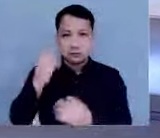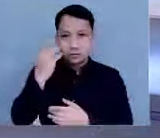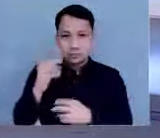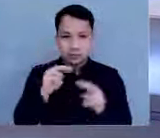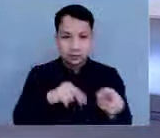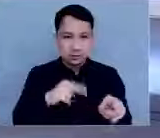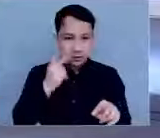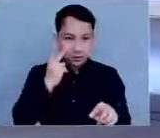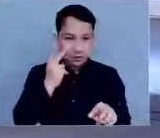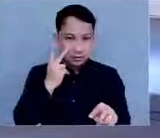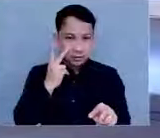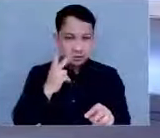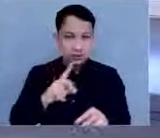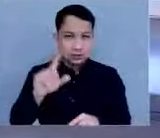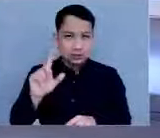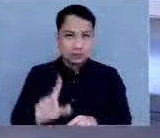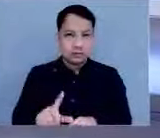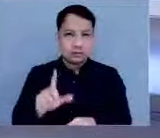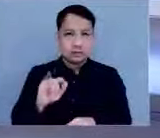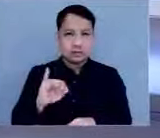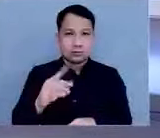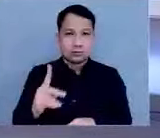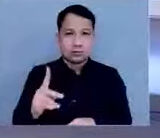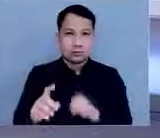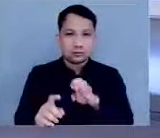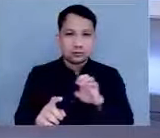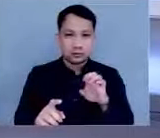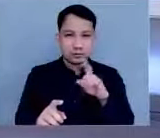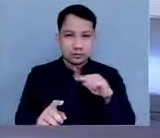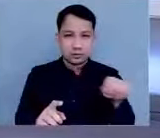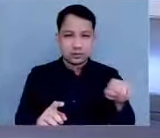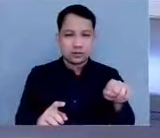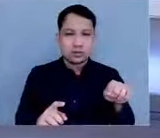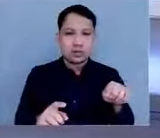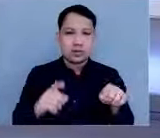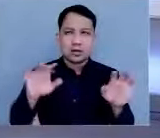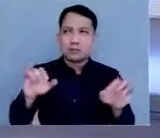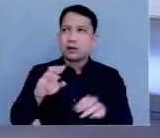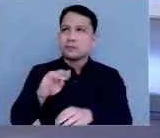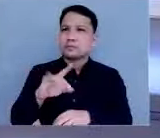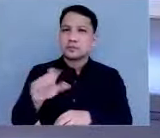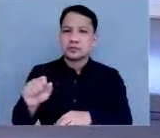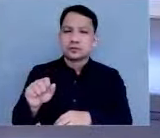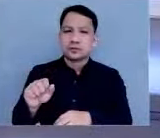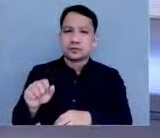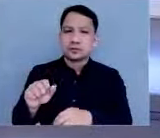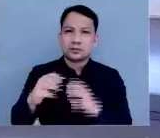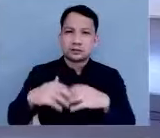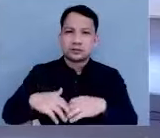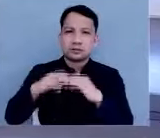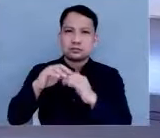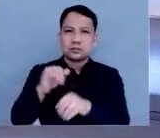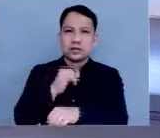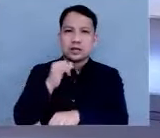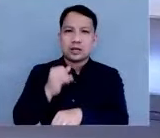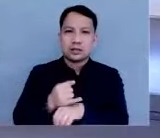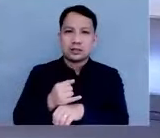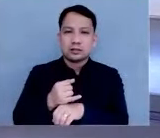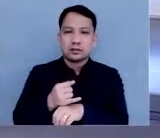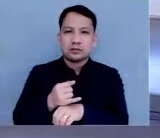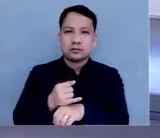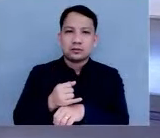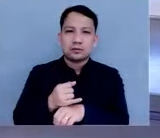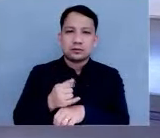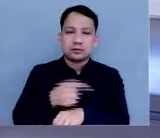natin ang ilang low tide elevation sa ating EEZ gaya po ng Mischief Reef na ginawang artificial islands ng China. Isa pa,